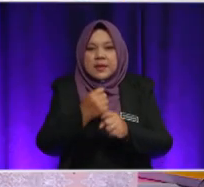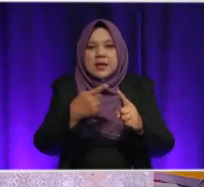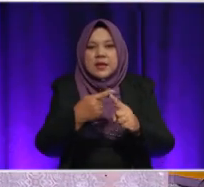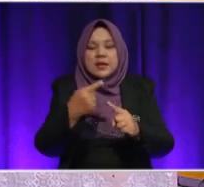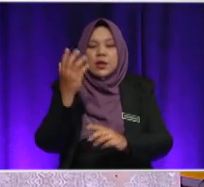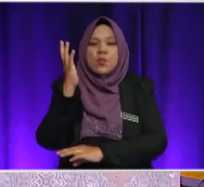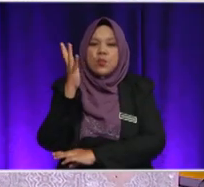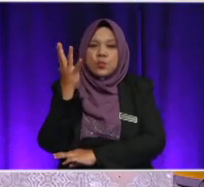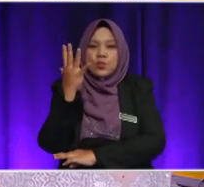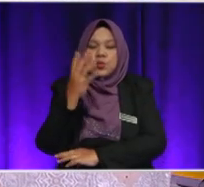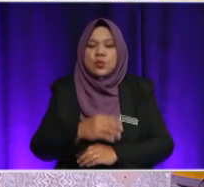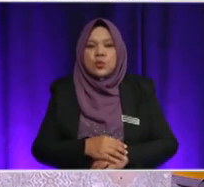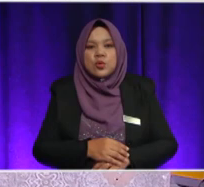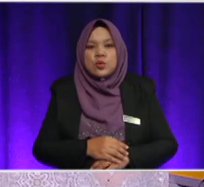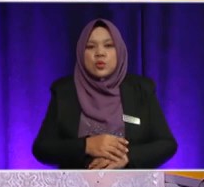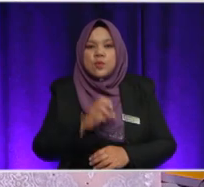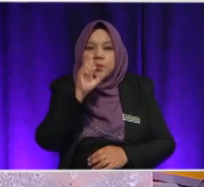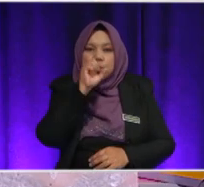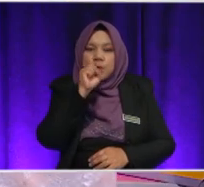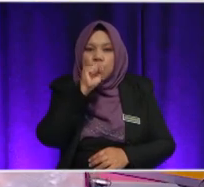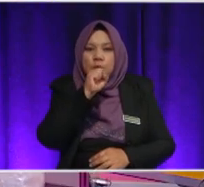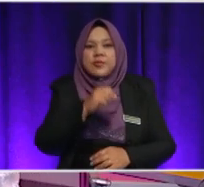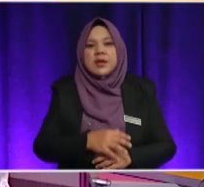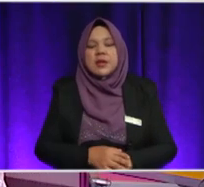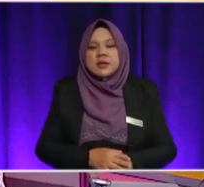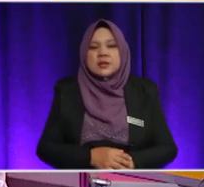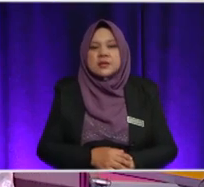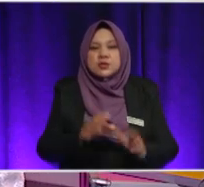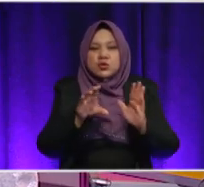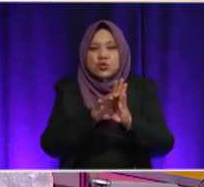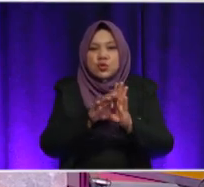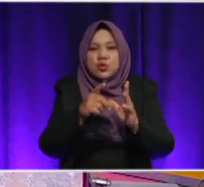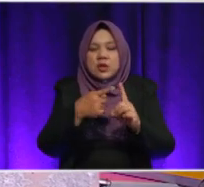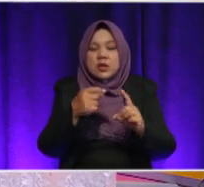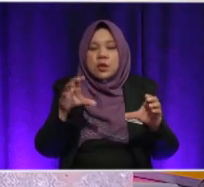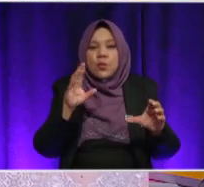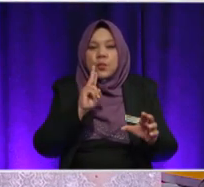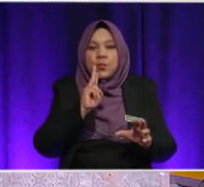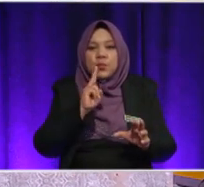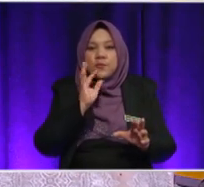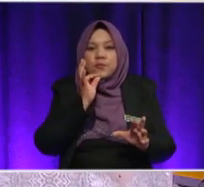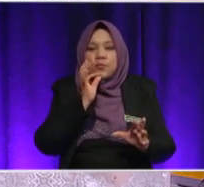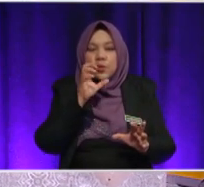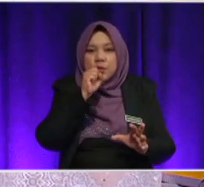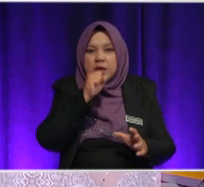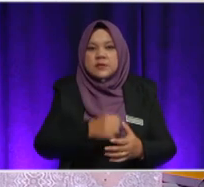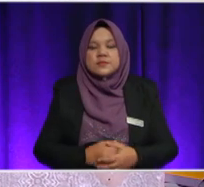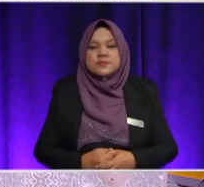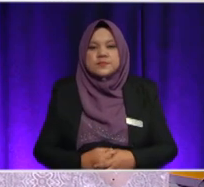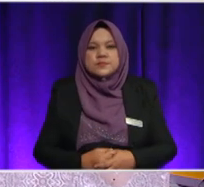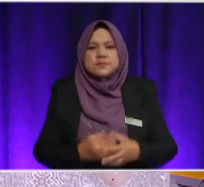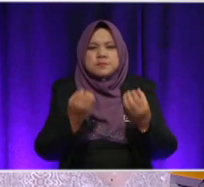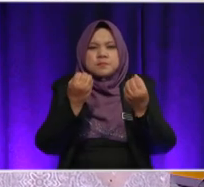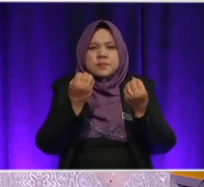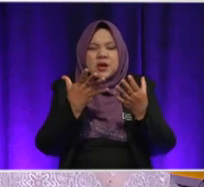hewan kalau macam vitamin C tadi itu daripada buah Oreo merah tahu tak berapakah